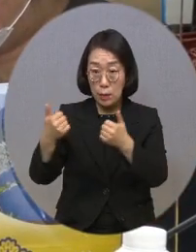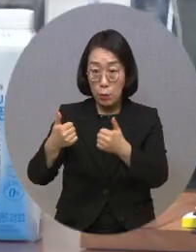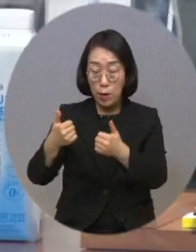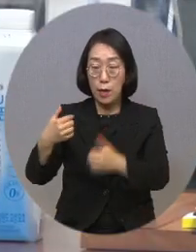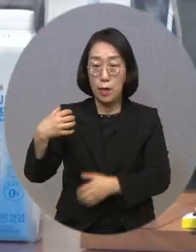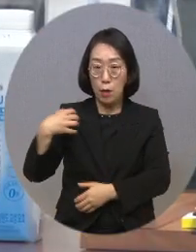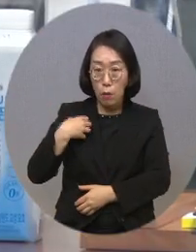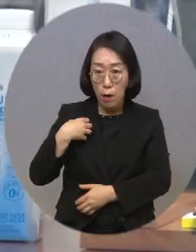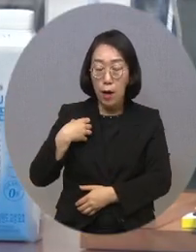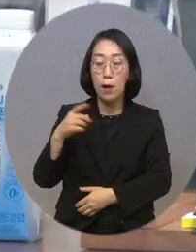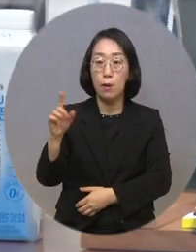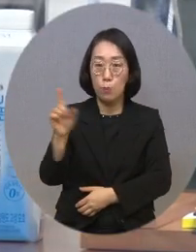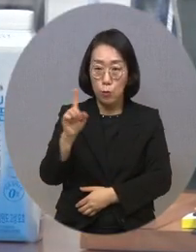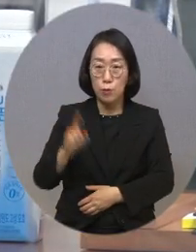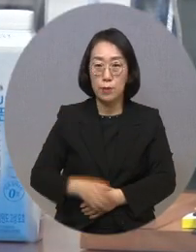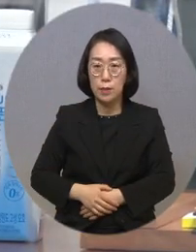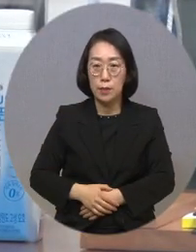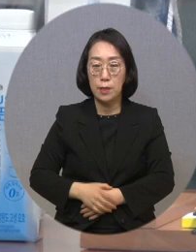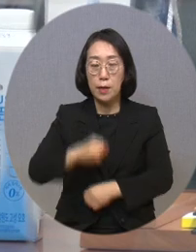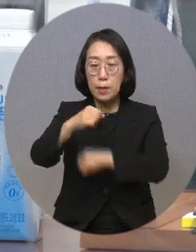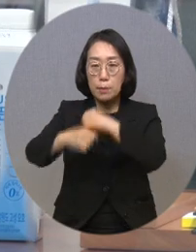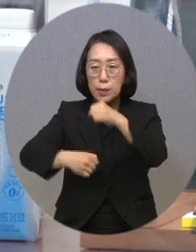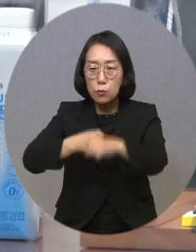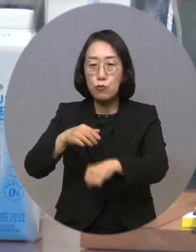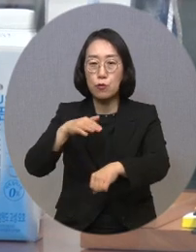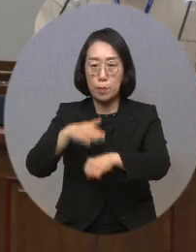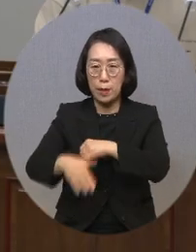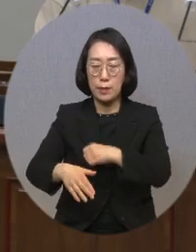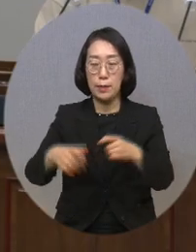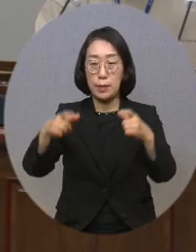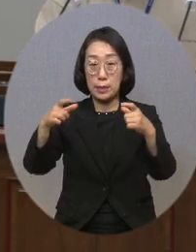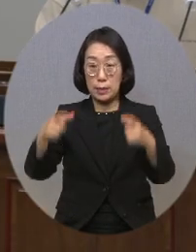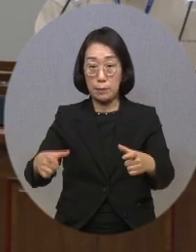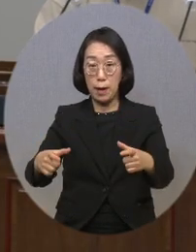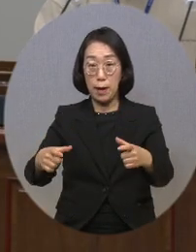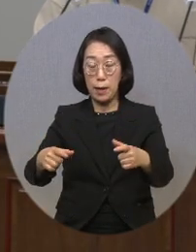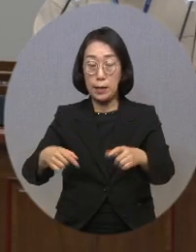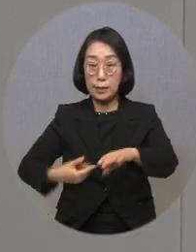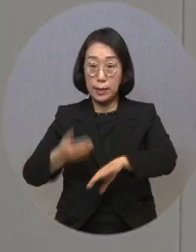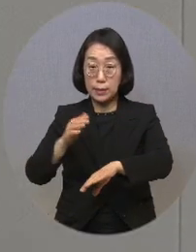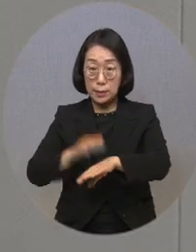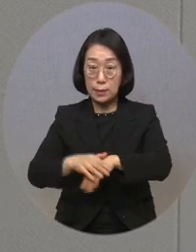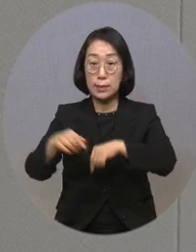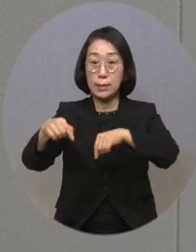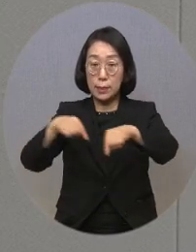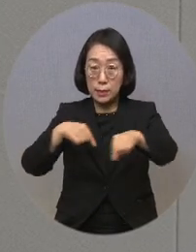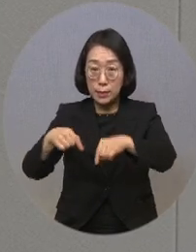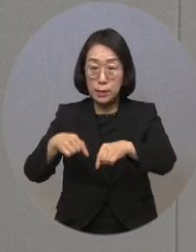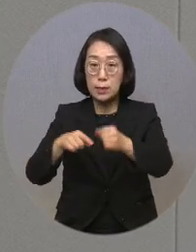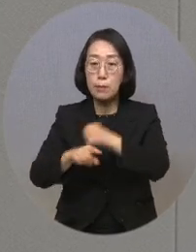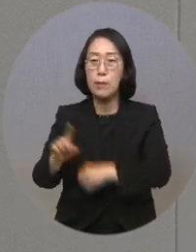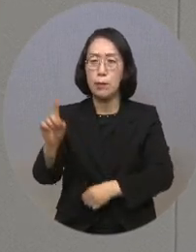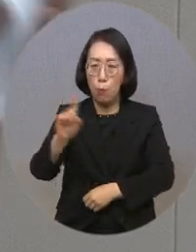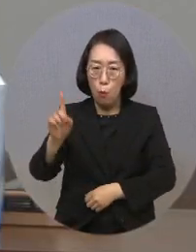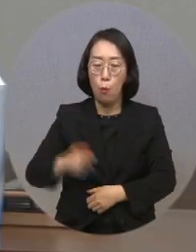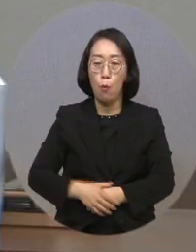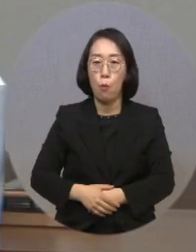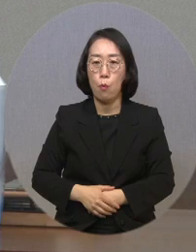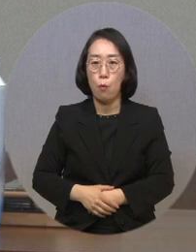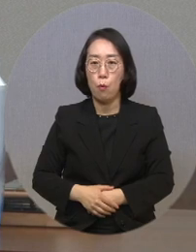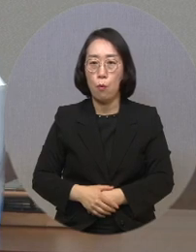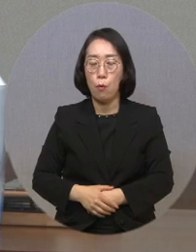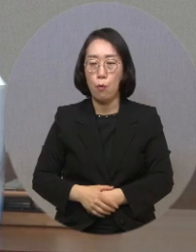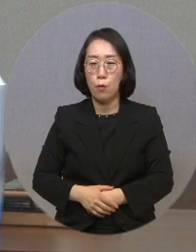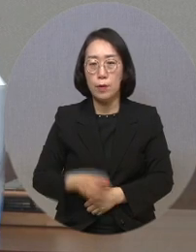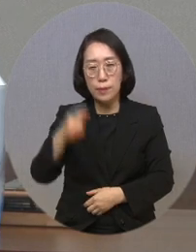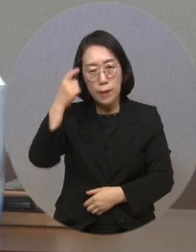무엇인지 또 민주주의라는 것은 무엇인지 지방자치가 과연 어떤 것인지 네. 또 진로 체험의 기회도 가질 수